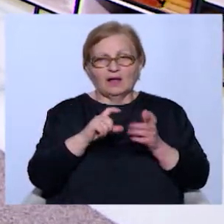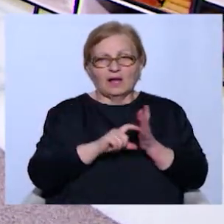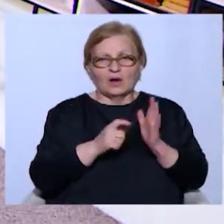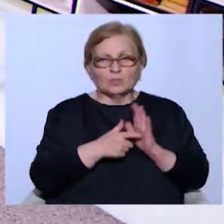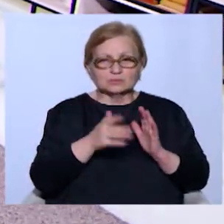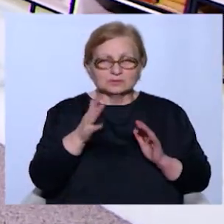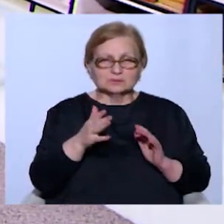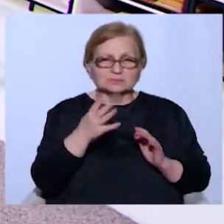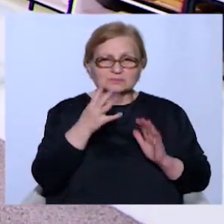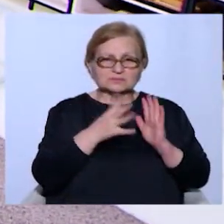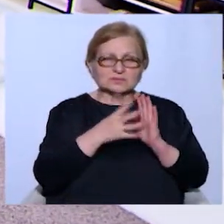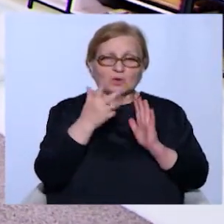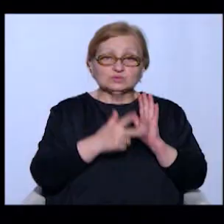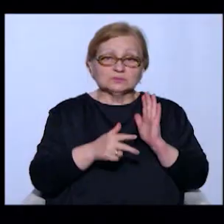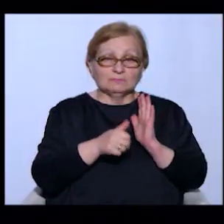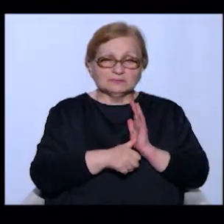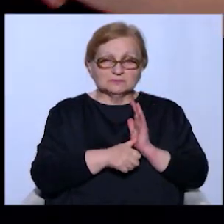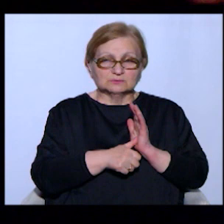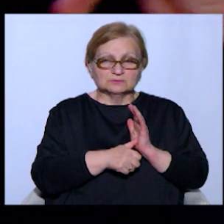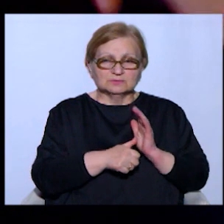9-36 და